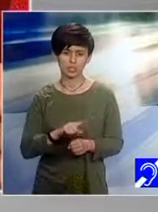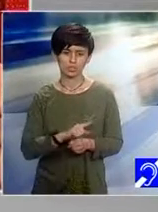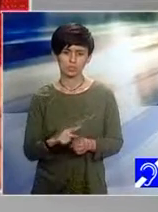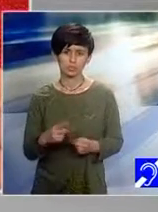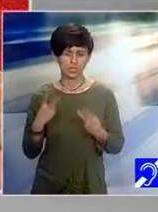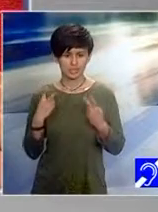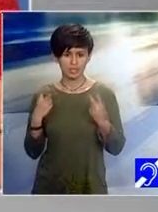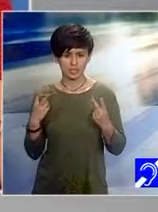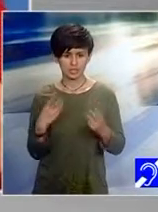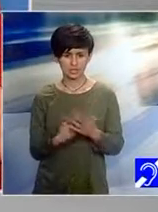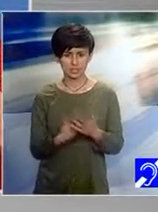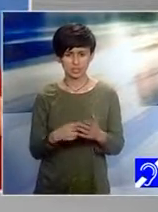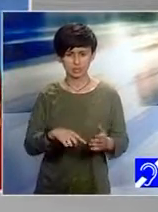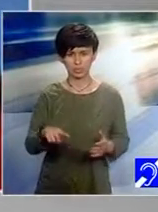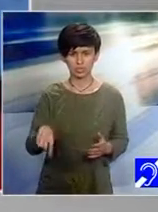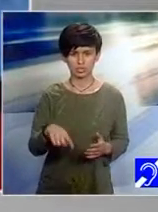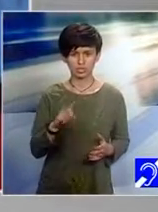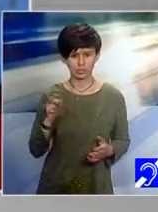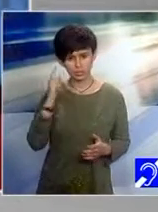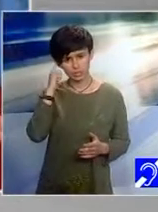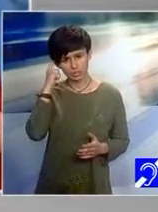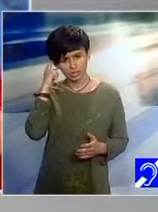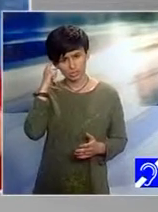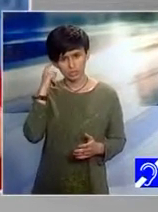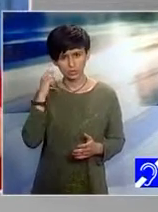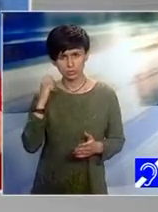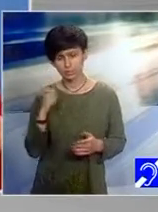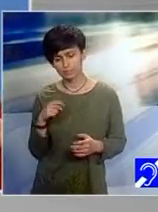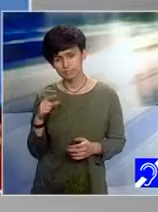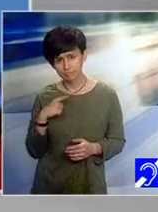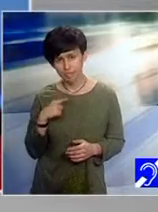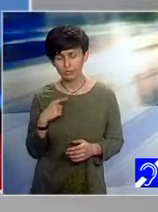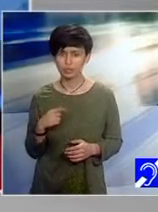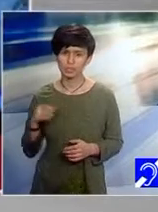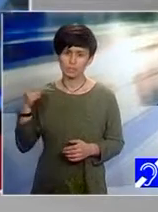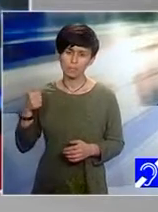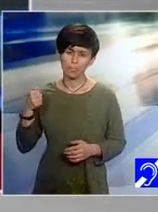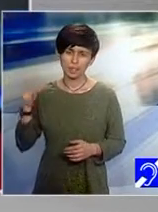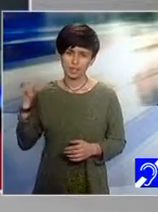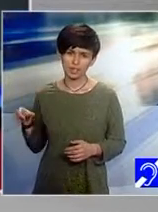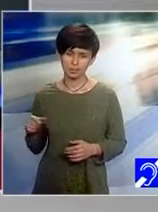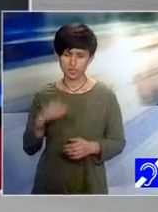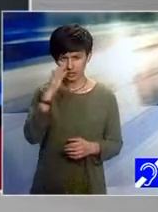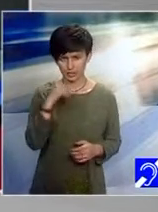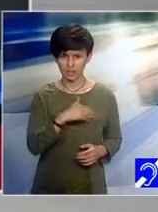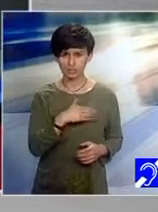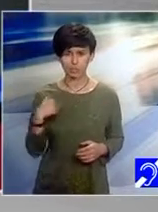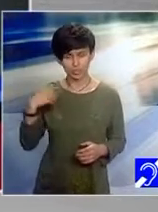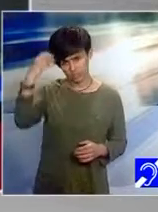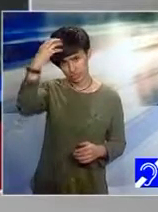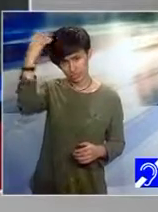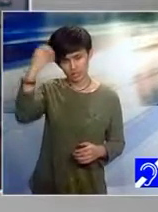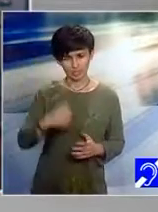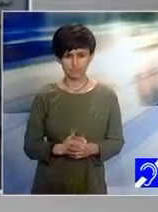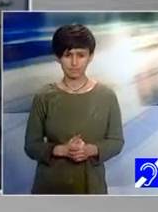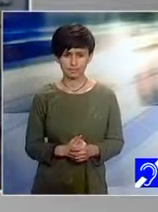n-am știut că au existat armeni catolici în regat. Și el, lucrând la altceva, în arhive a